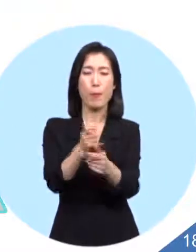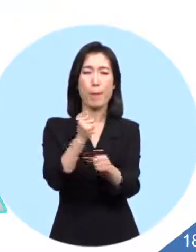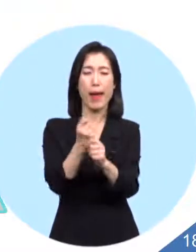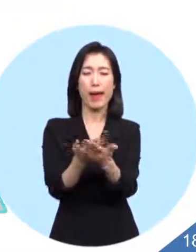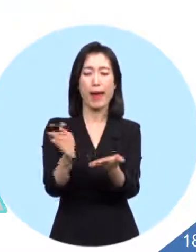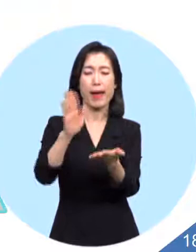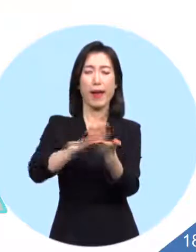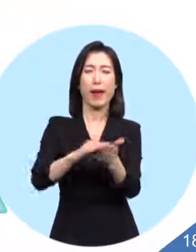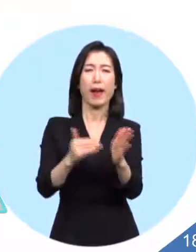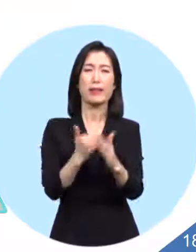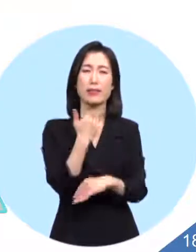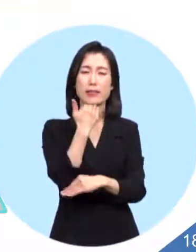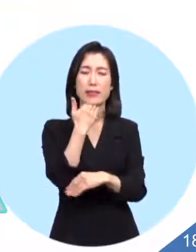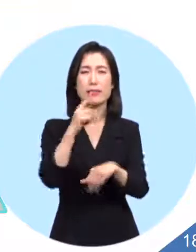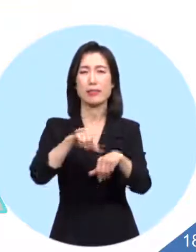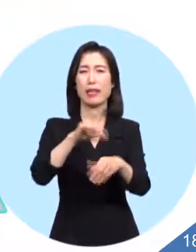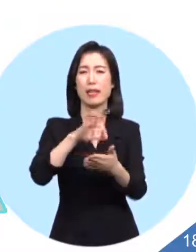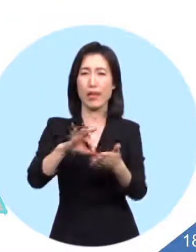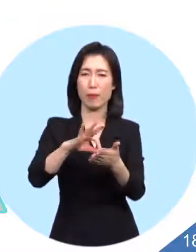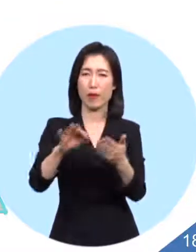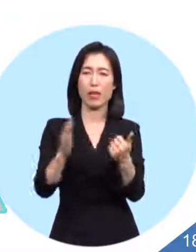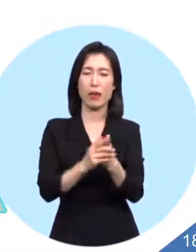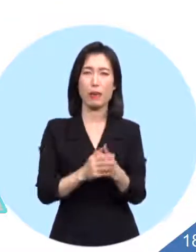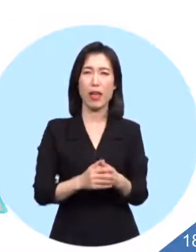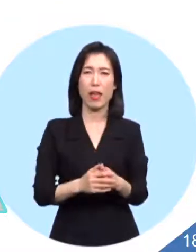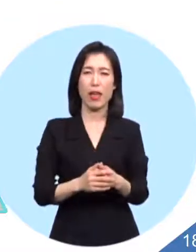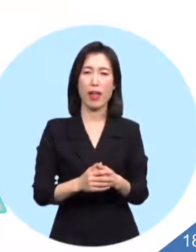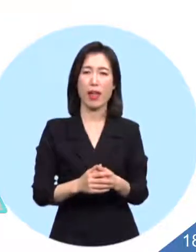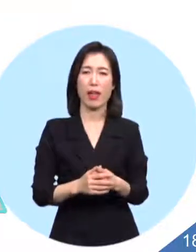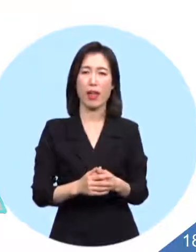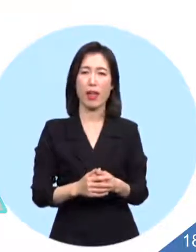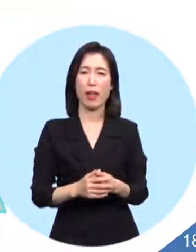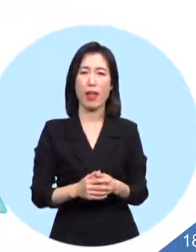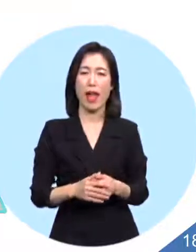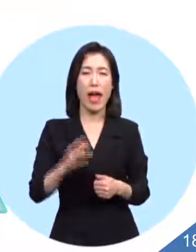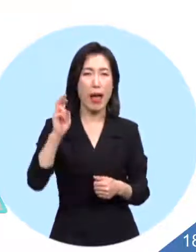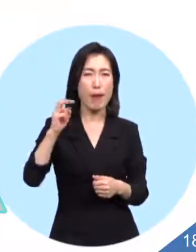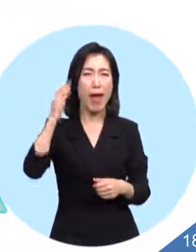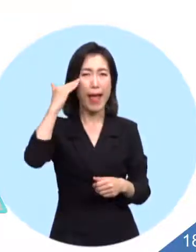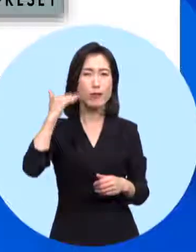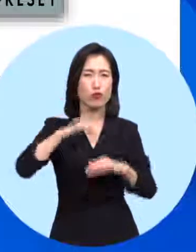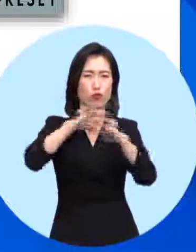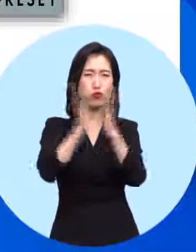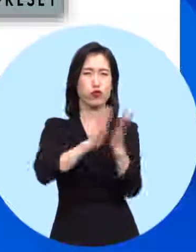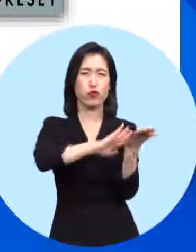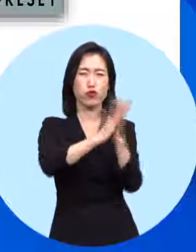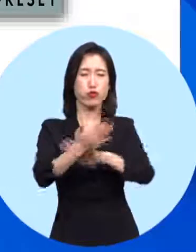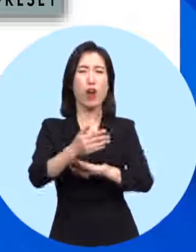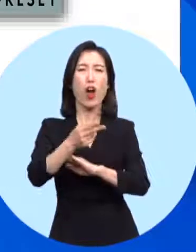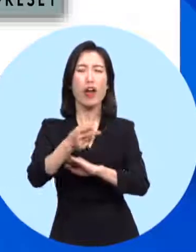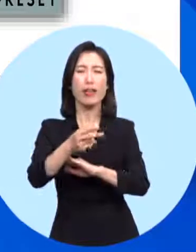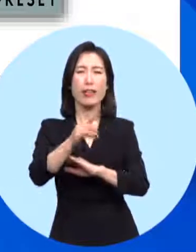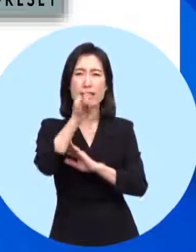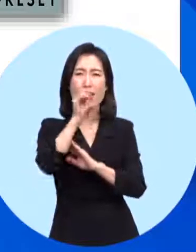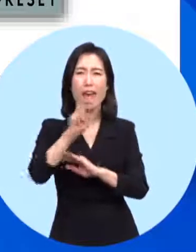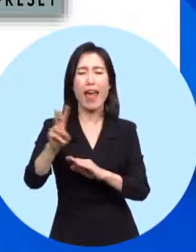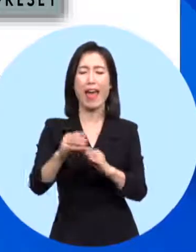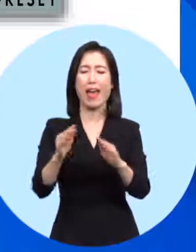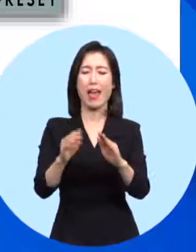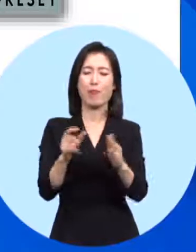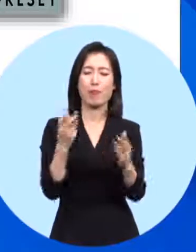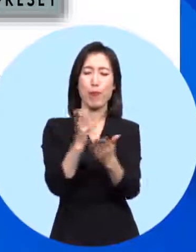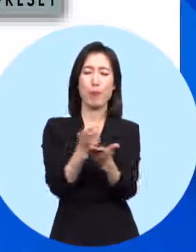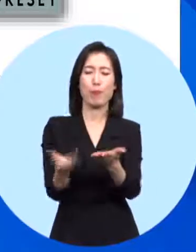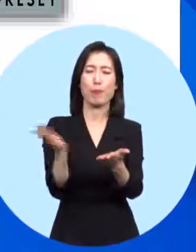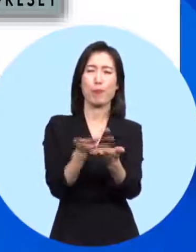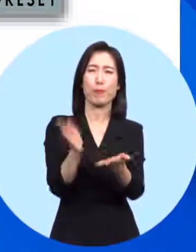정말로 그레이트 리셋 코리아를 외치지 않고서는 아마 안 될 거다. 제가 오늘 책장 사겠다는 게